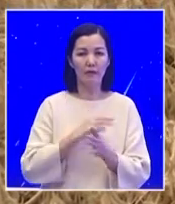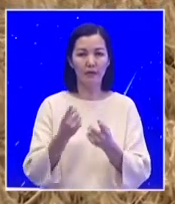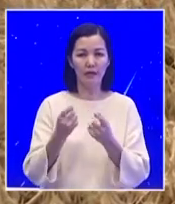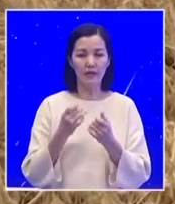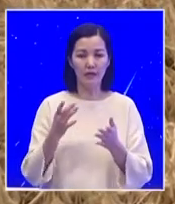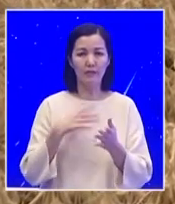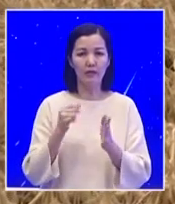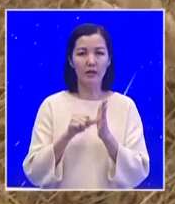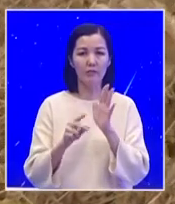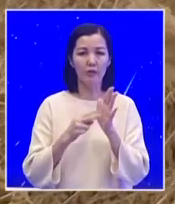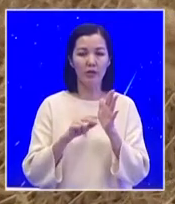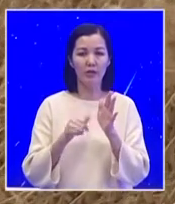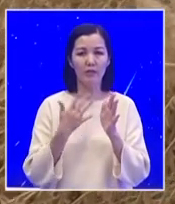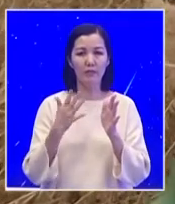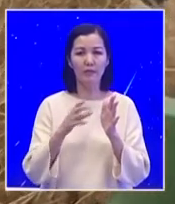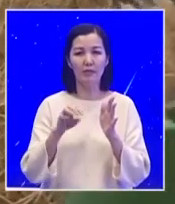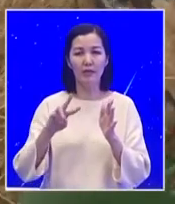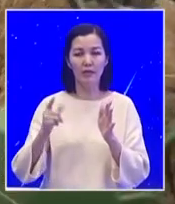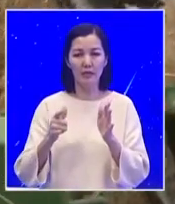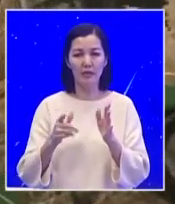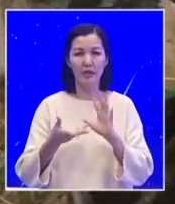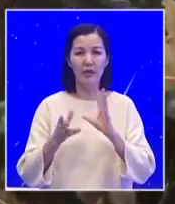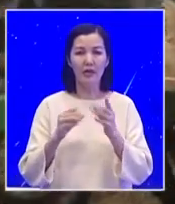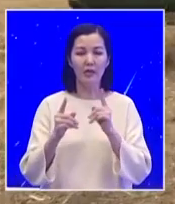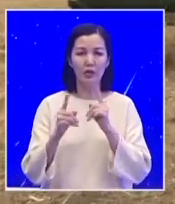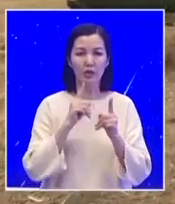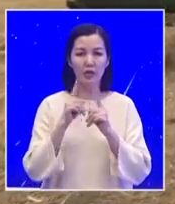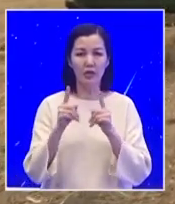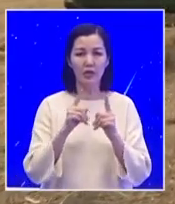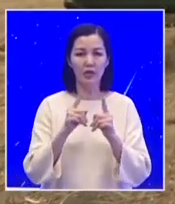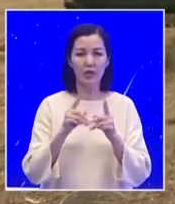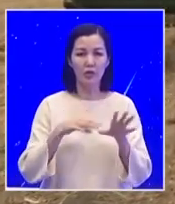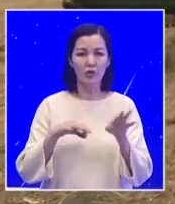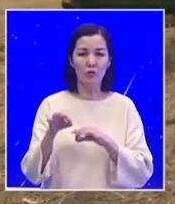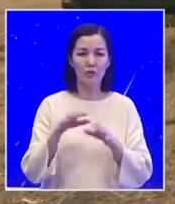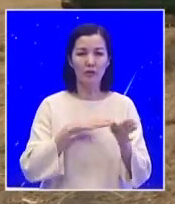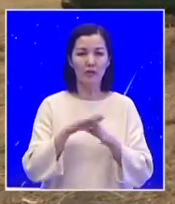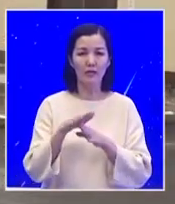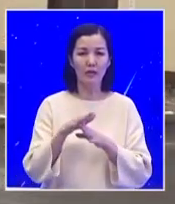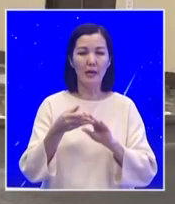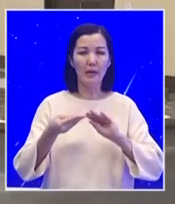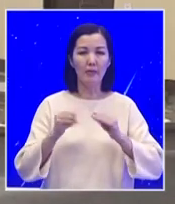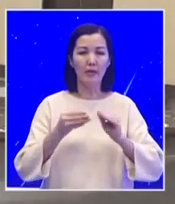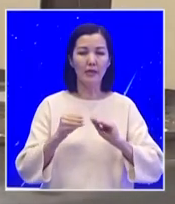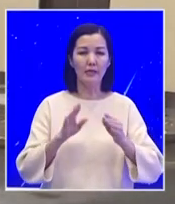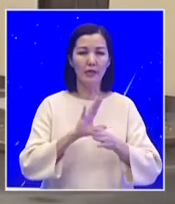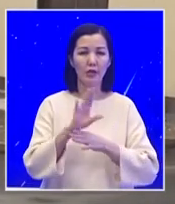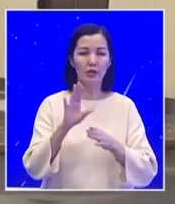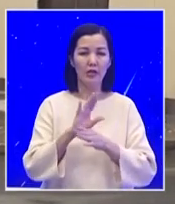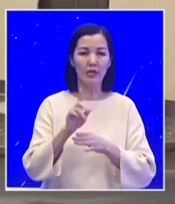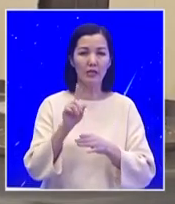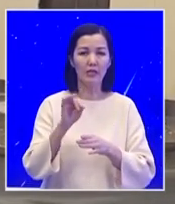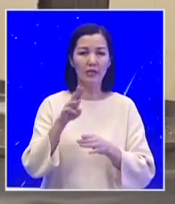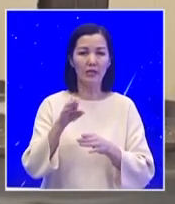жатыр. 67,5 миллиард теңгені құрады. Есепті кезеңде 2 инвест жоба жүзеге асты. Бірі пластикалық гранула шығаратын Zeta